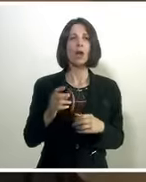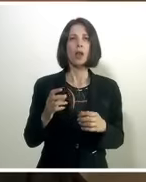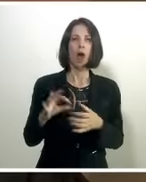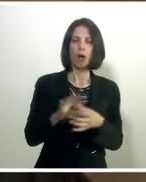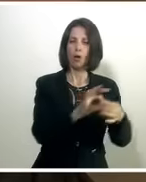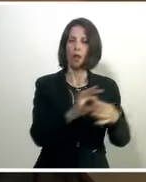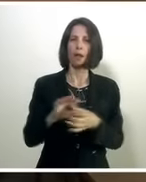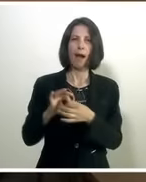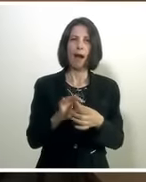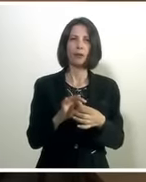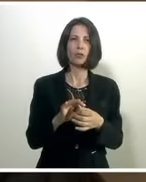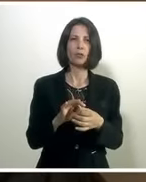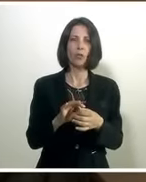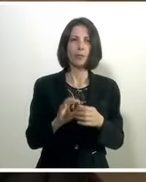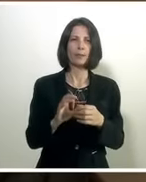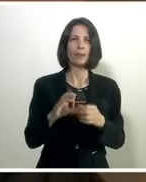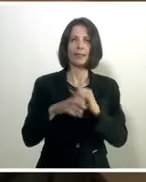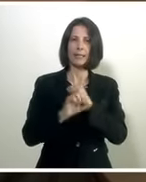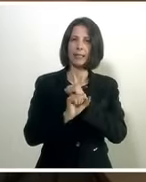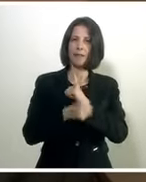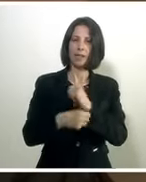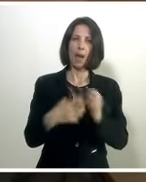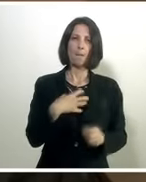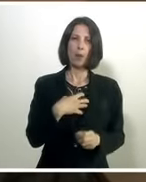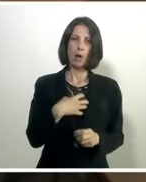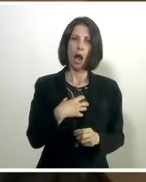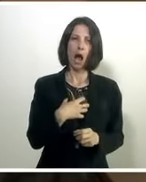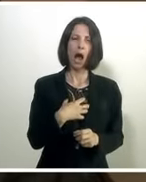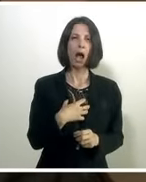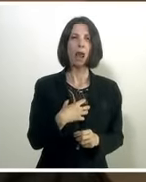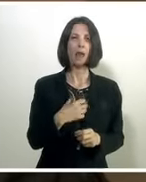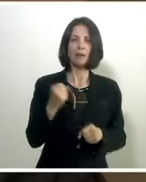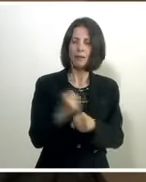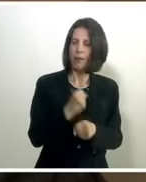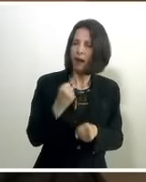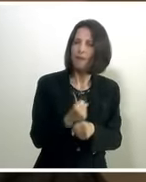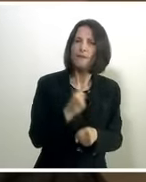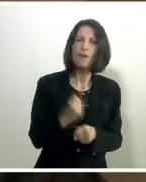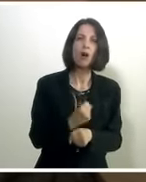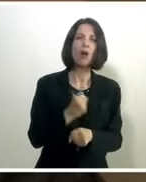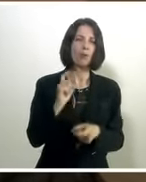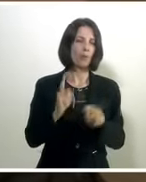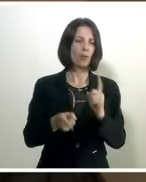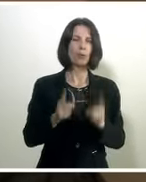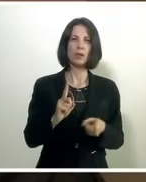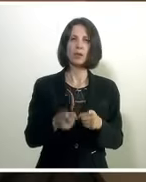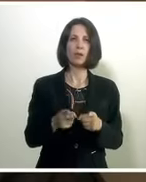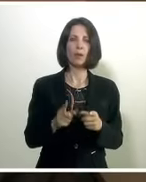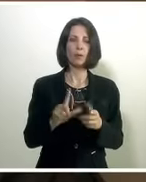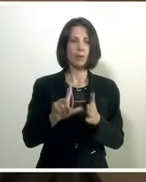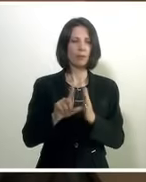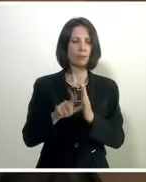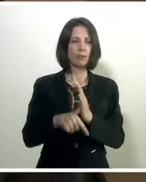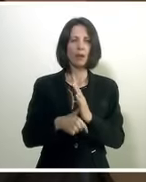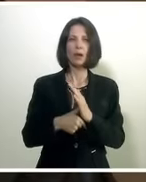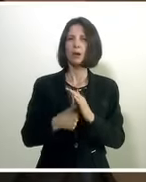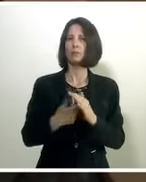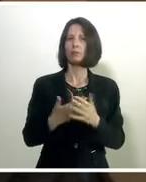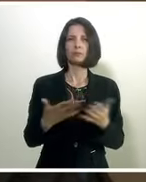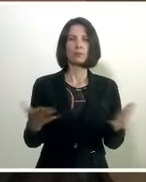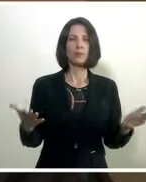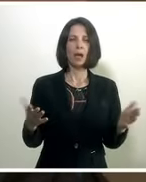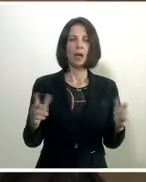abnegazione e politica Democratica rappresenta un modello di riferimento senza tempo per tutte queste